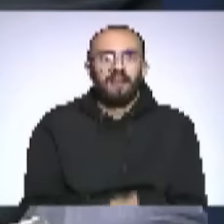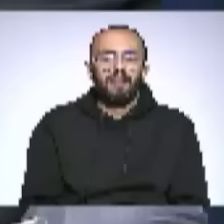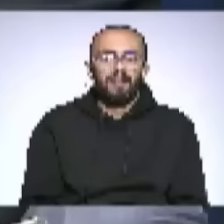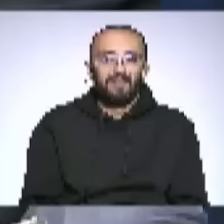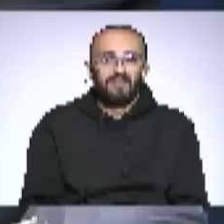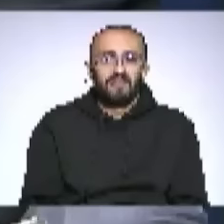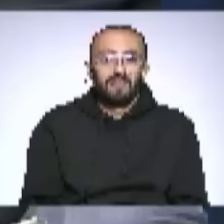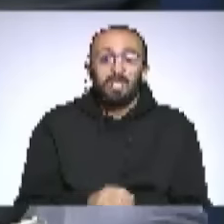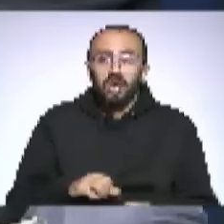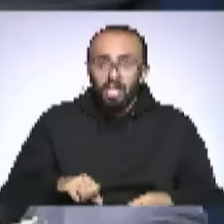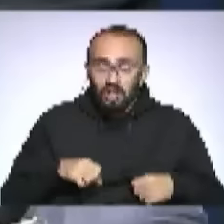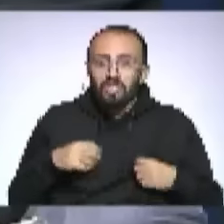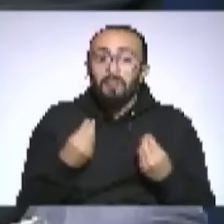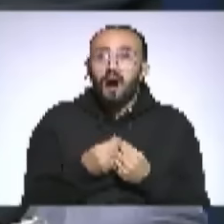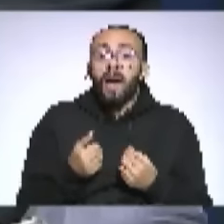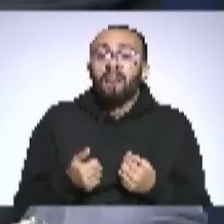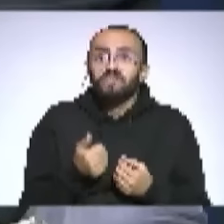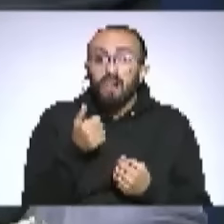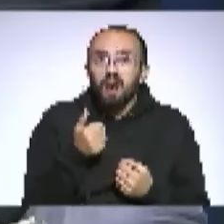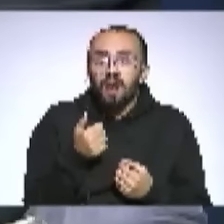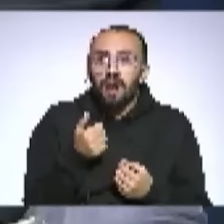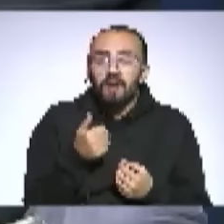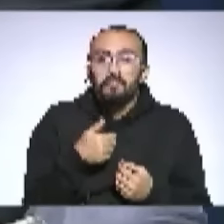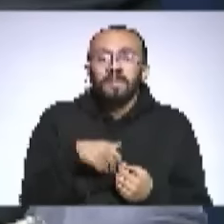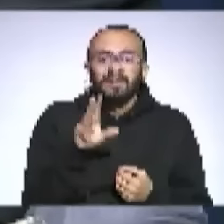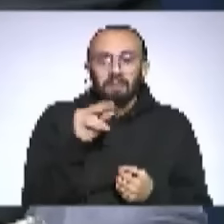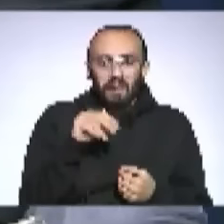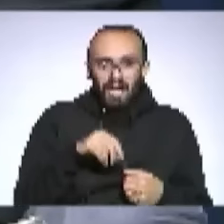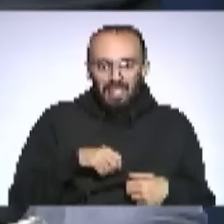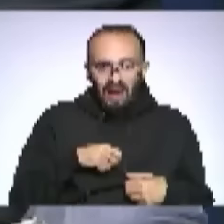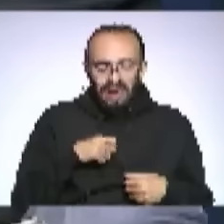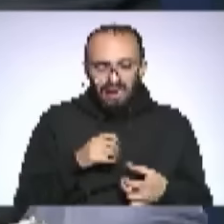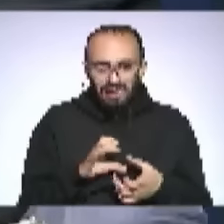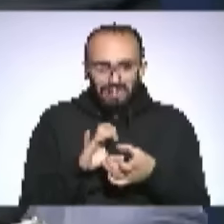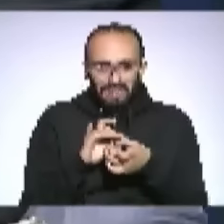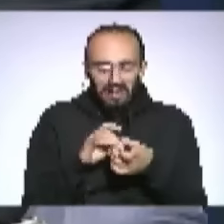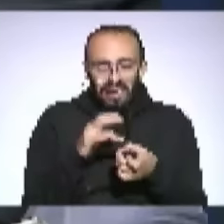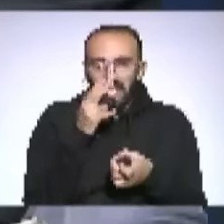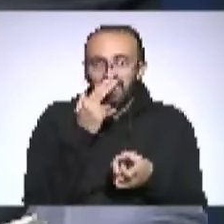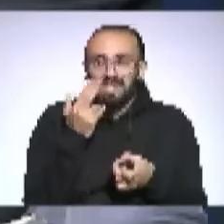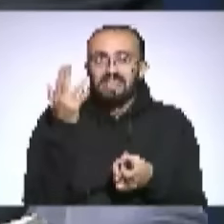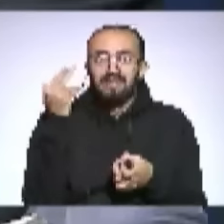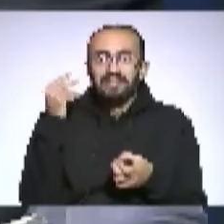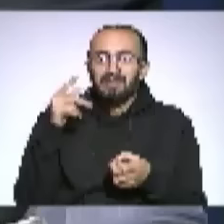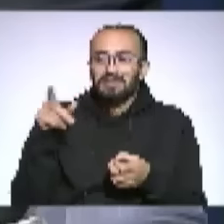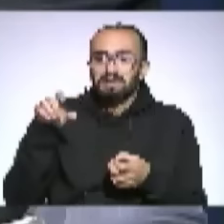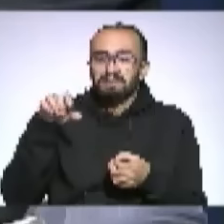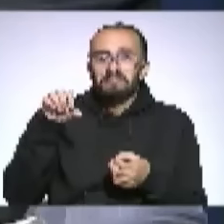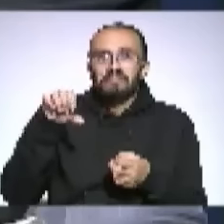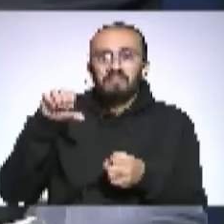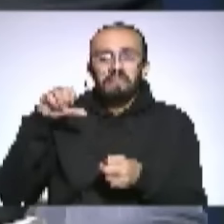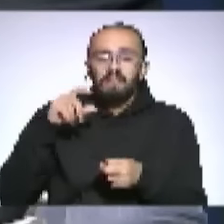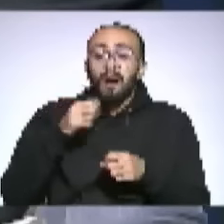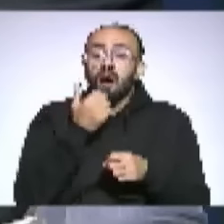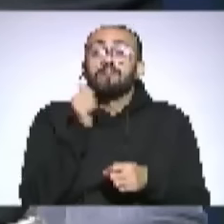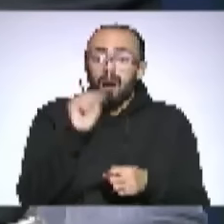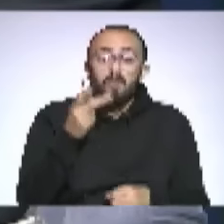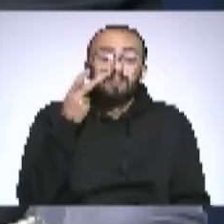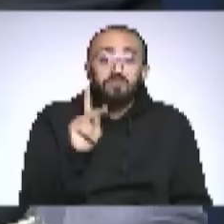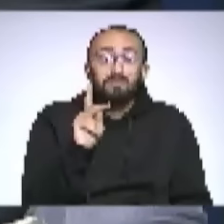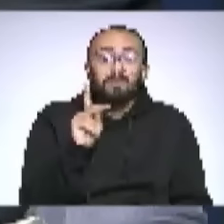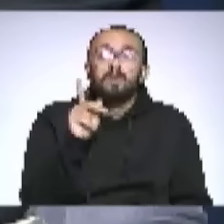فعيش مع الافضل بدل ما تعلقي على السبب اللي خلاه افضل غلط اه